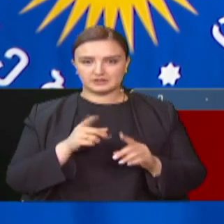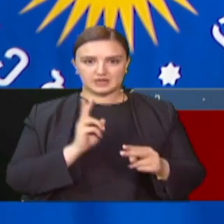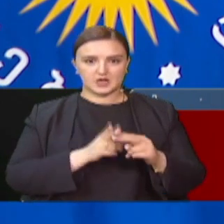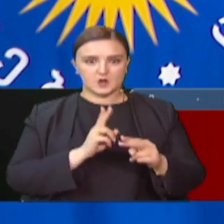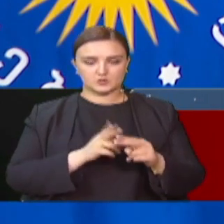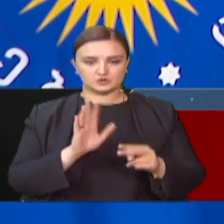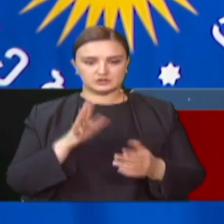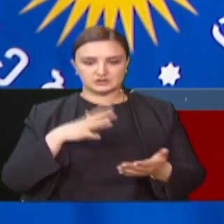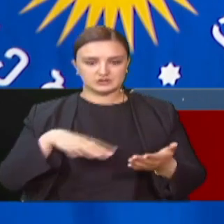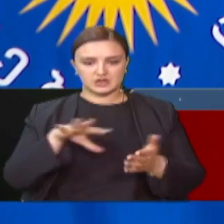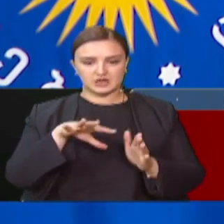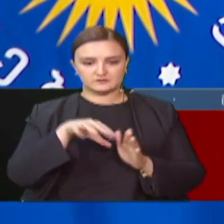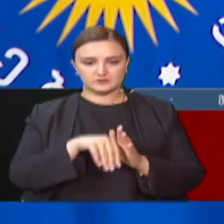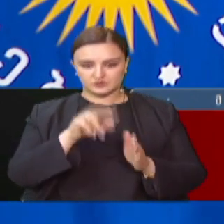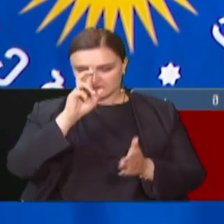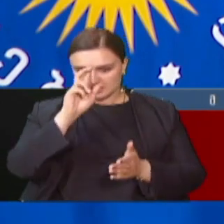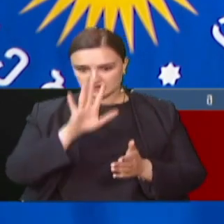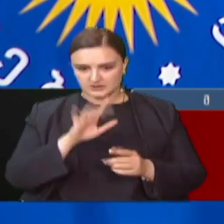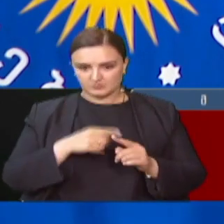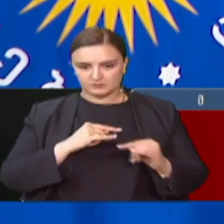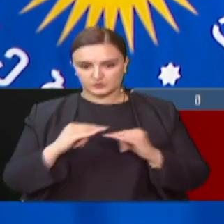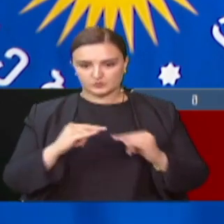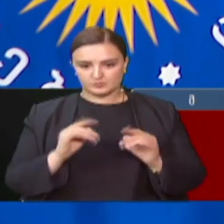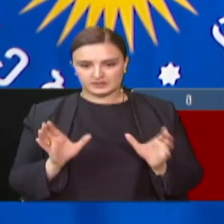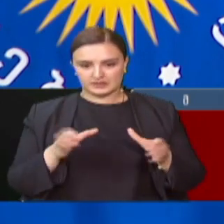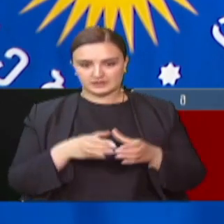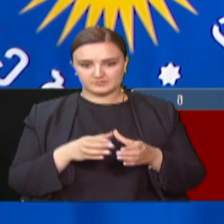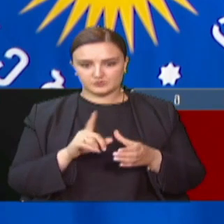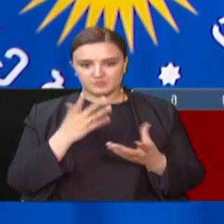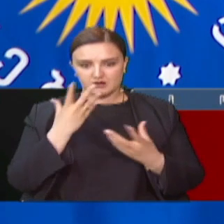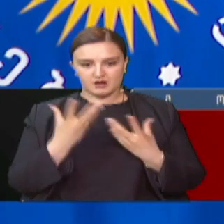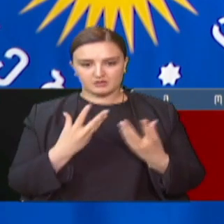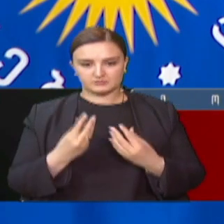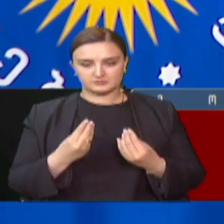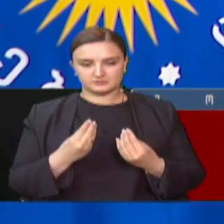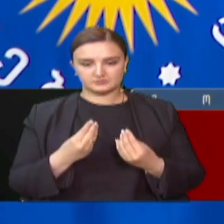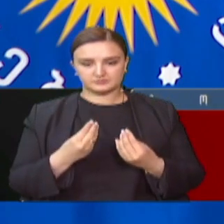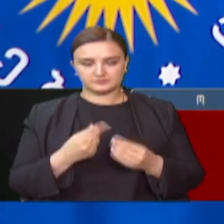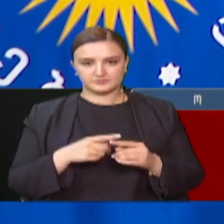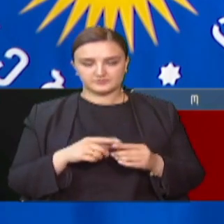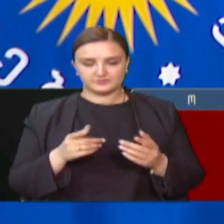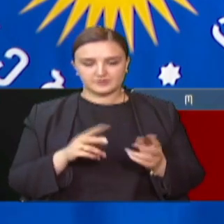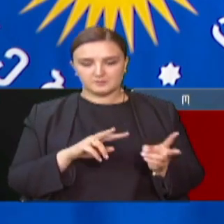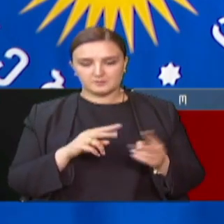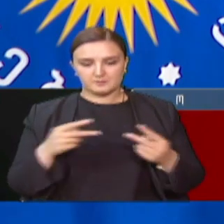ხელს ქვეყნის შიგნით არსებულ არასამთავრობო დესტრუქციულ სუბიექტებს, რომ გააყალბონ